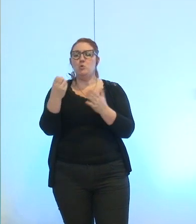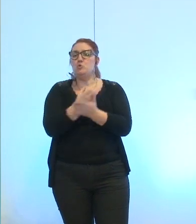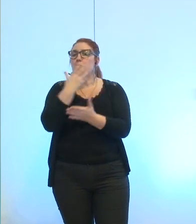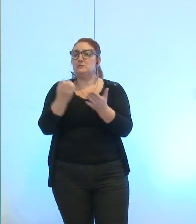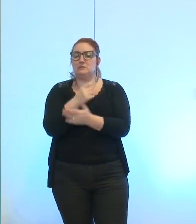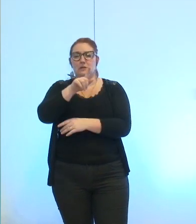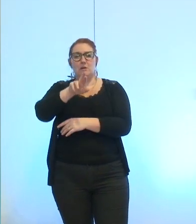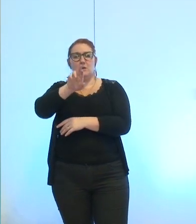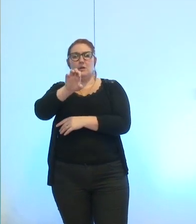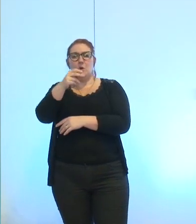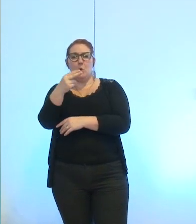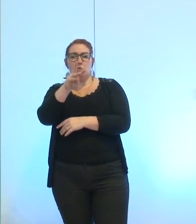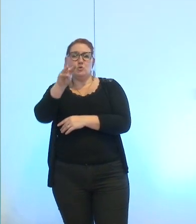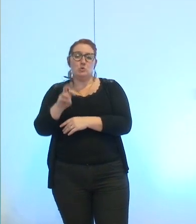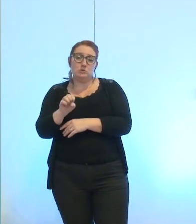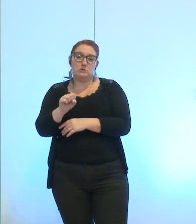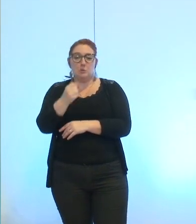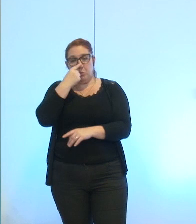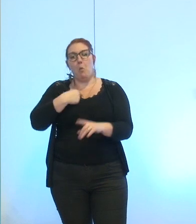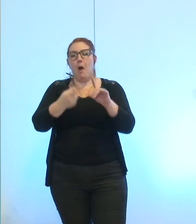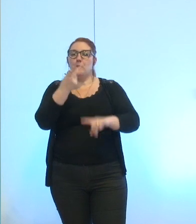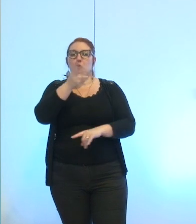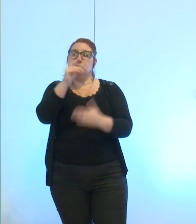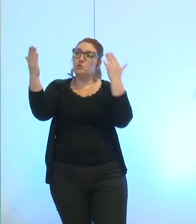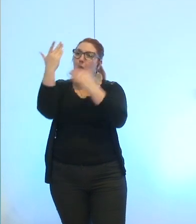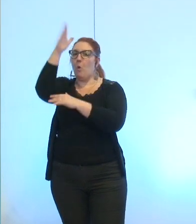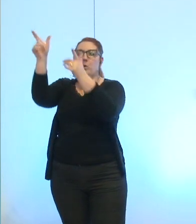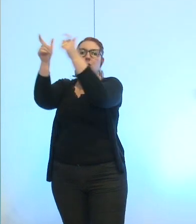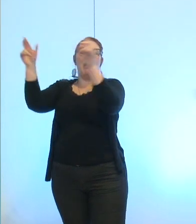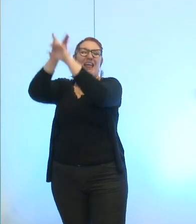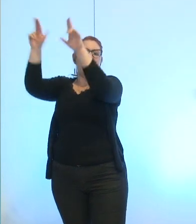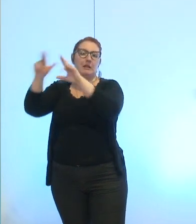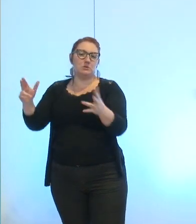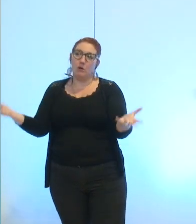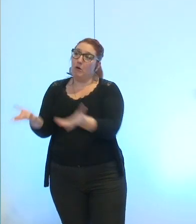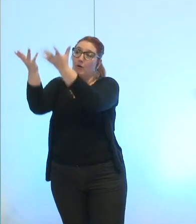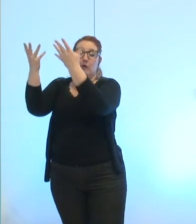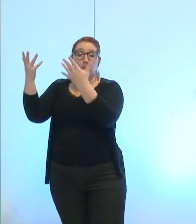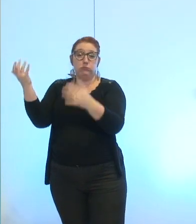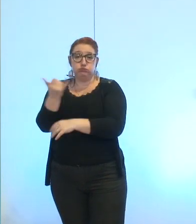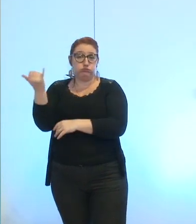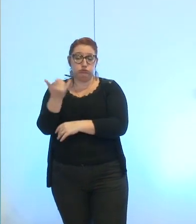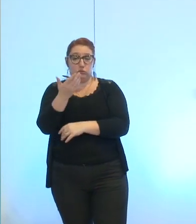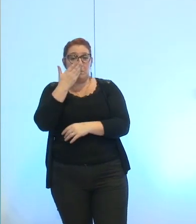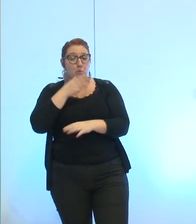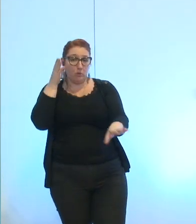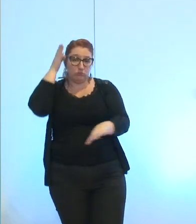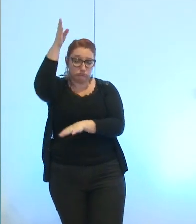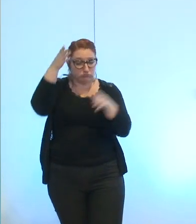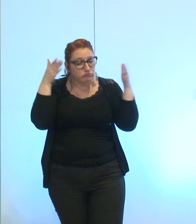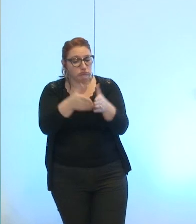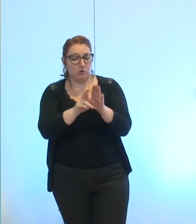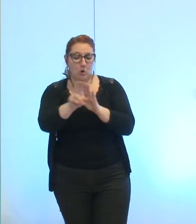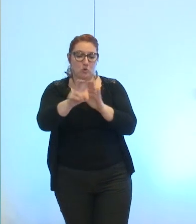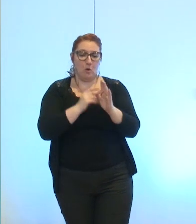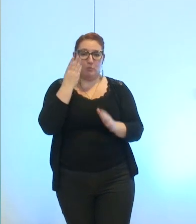plus que la solidarité d'un groupe international euh surtout dans une perspective à long terme où les grenoblancs ont besoin d'une